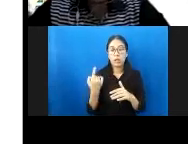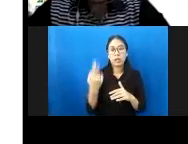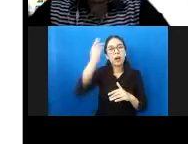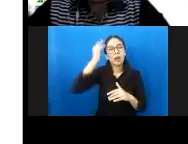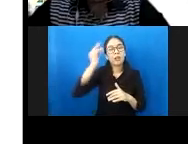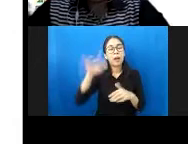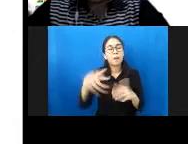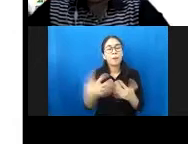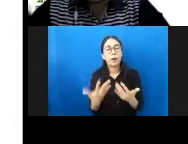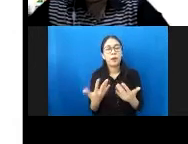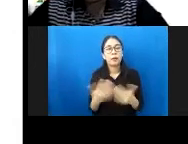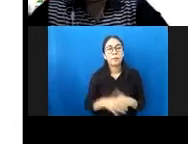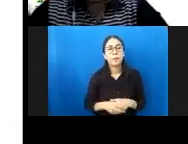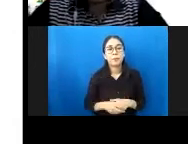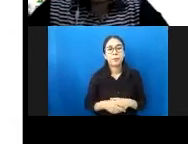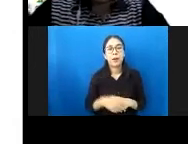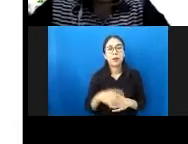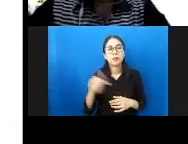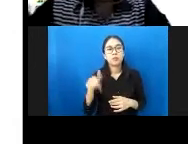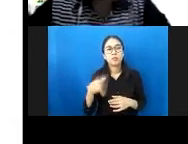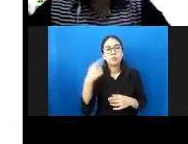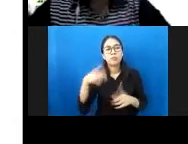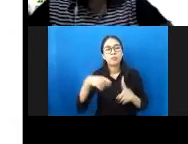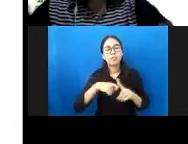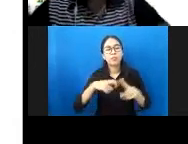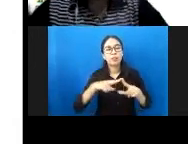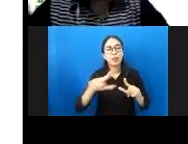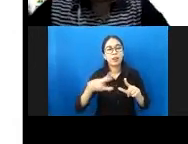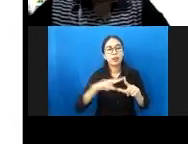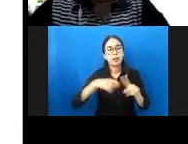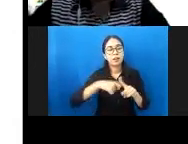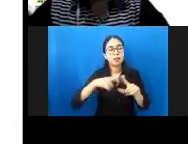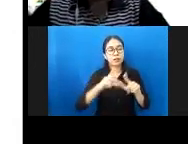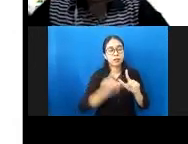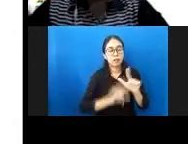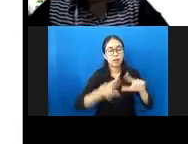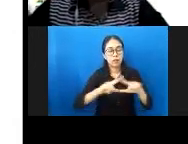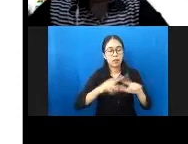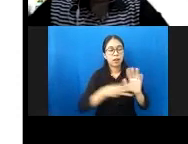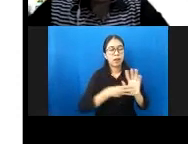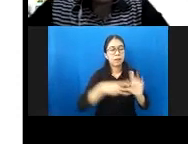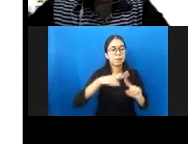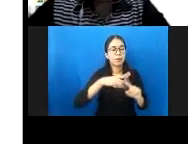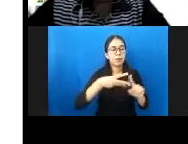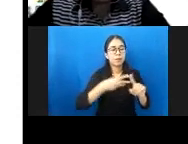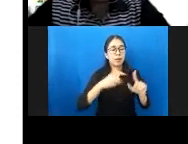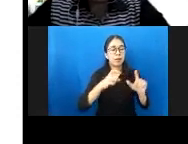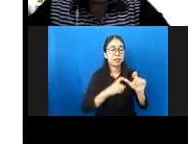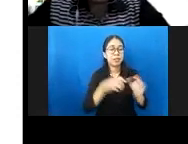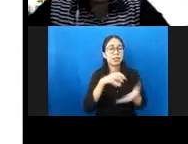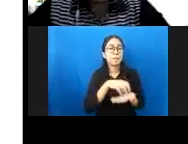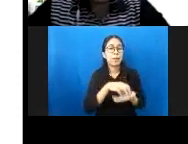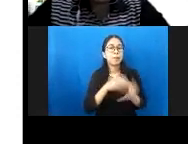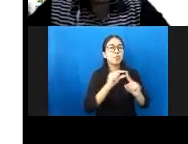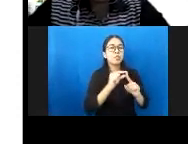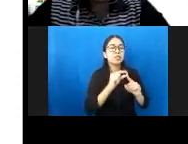melaksanakan kalakarya ya MTBS di puskesmas kami berada ya, untuk menambah jumlah tenaga